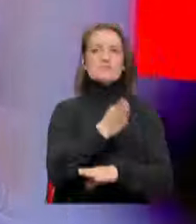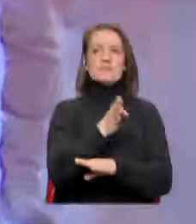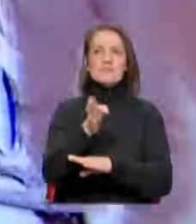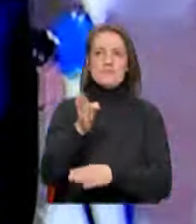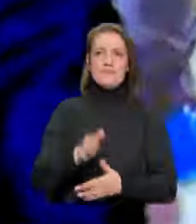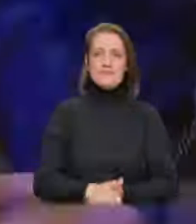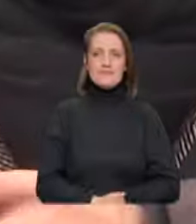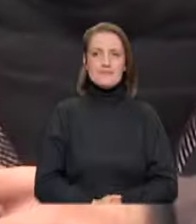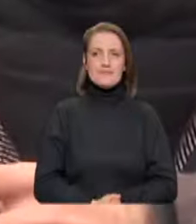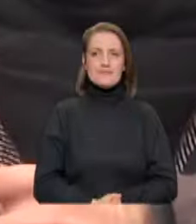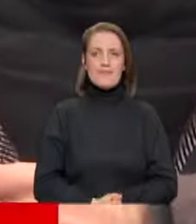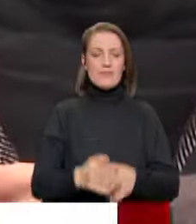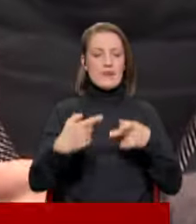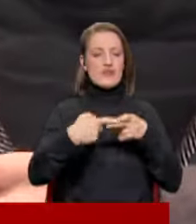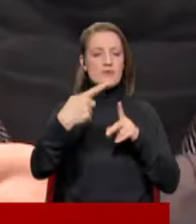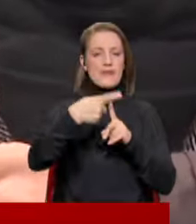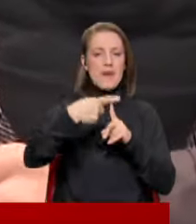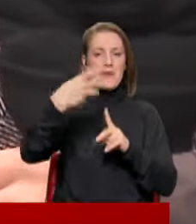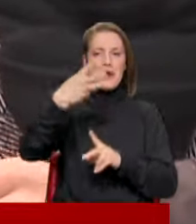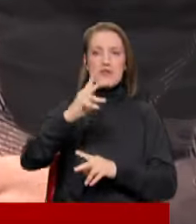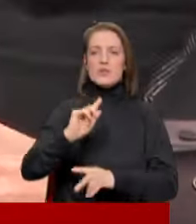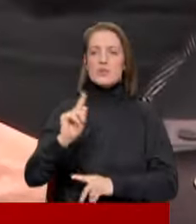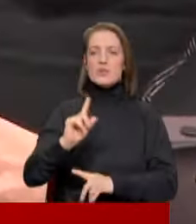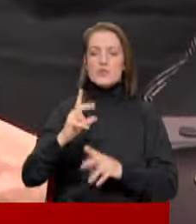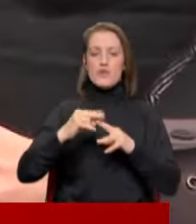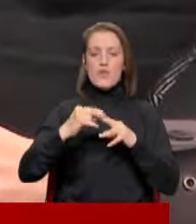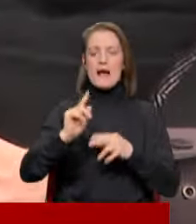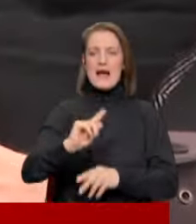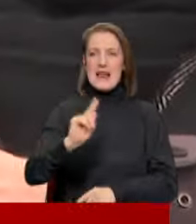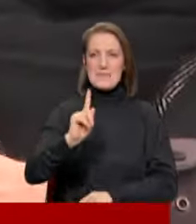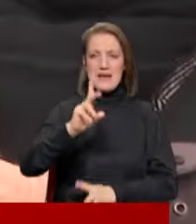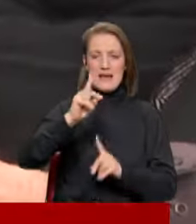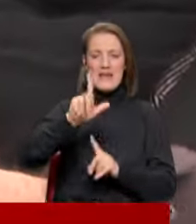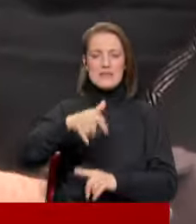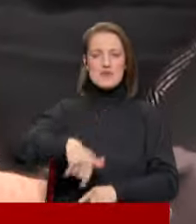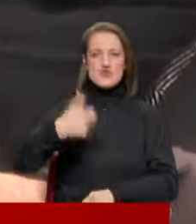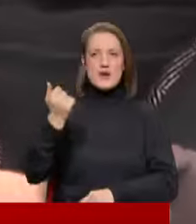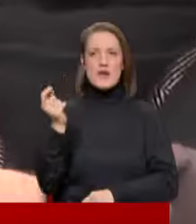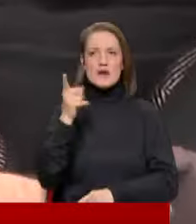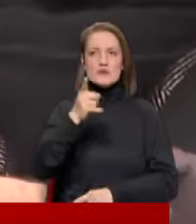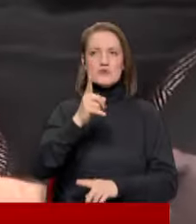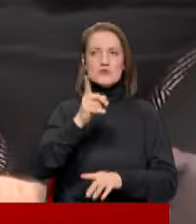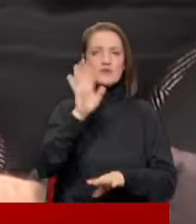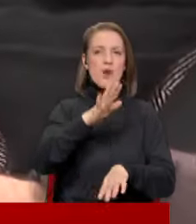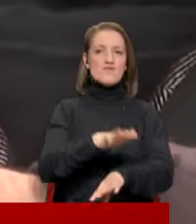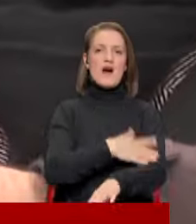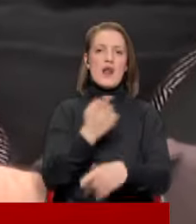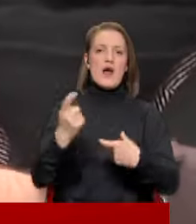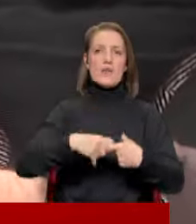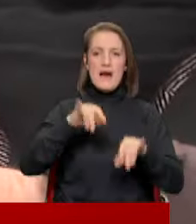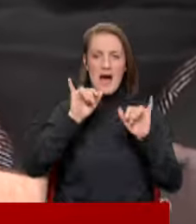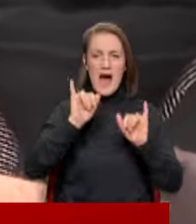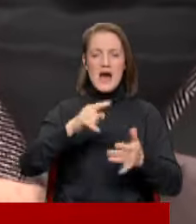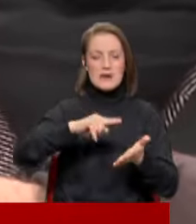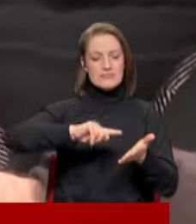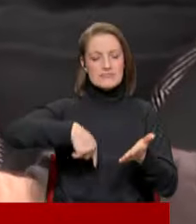turlarında Recep Tayyip Erdoğan'ın dolma kalemi İl Başkanı atıyor şırnağa öğleden sonra Vali atıyor ikisi aynı